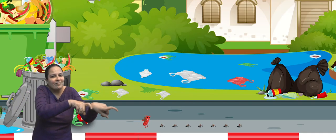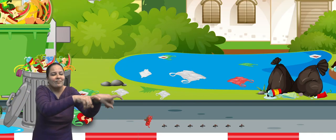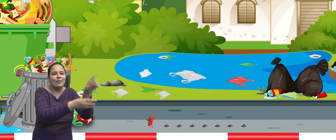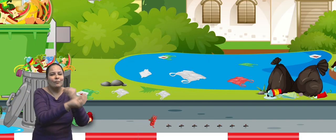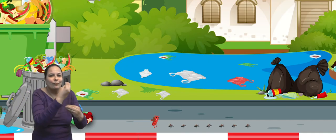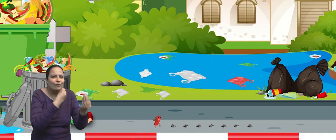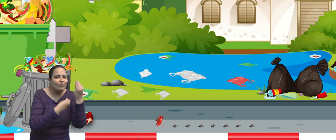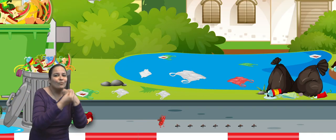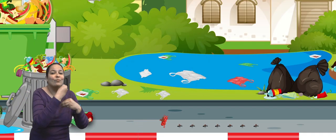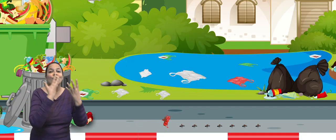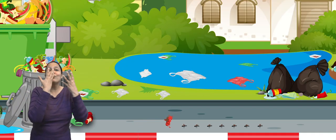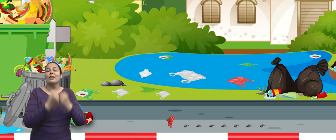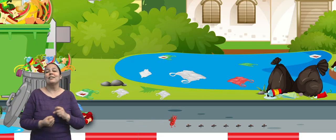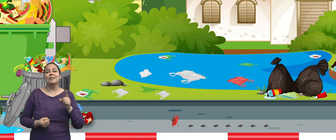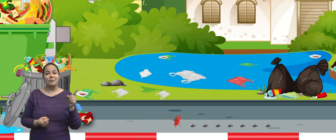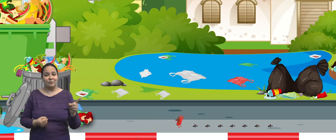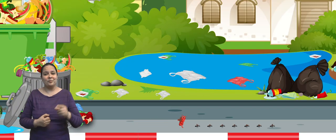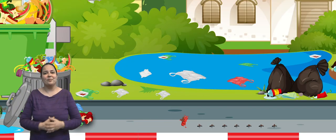जाती।